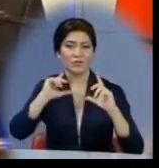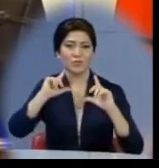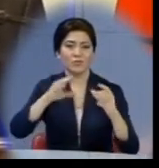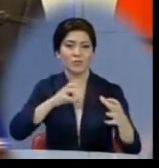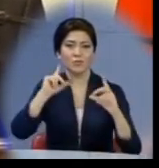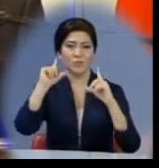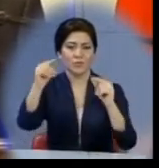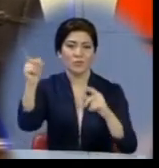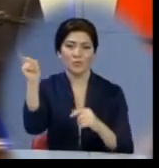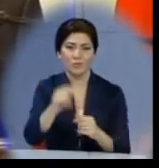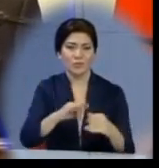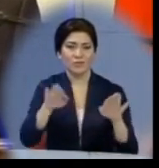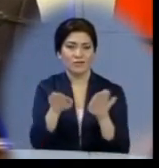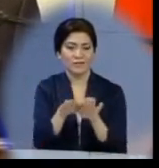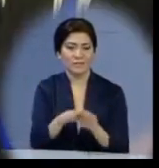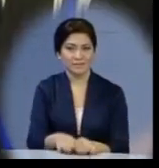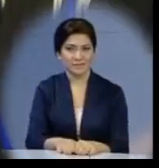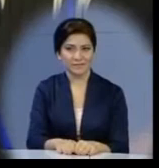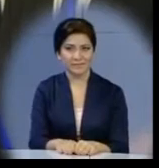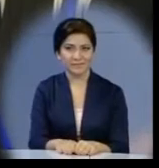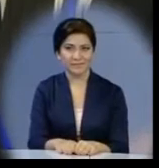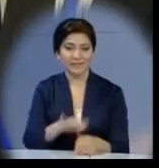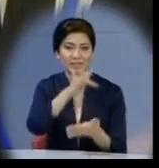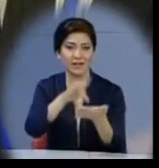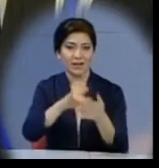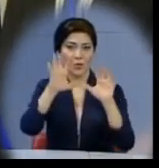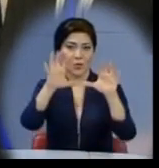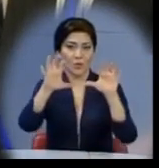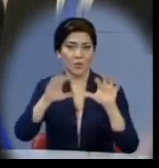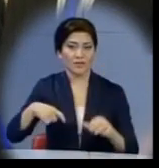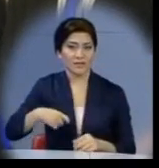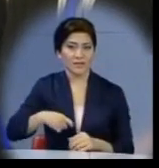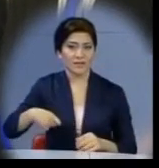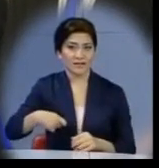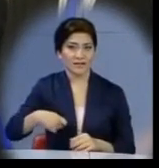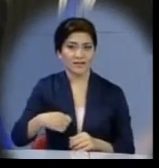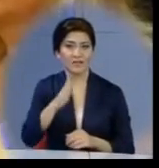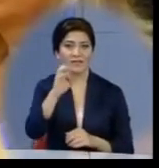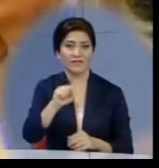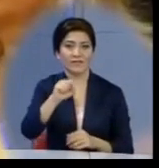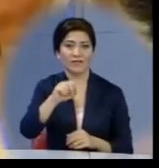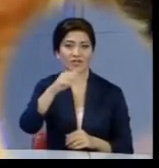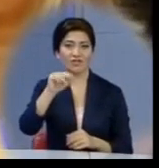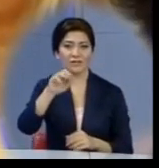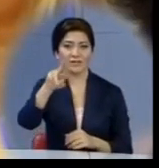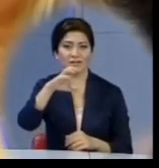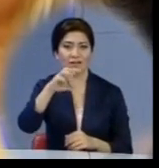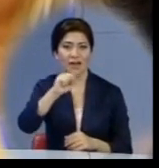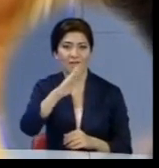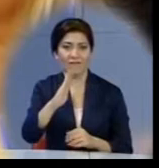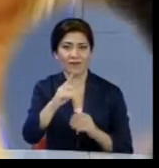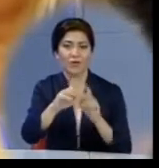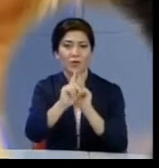պոխանակումը։ Բաղաքի օրենց դիրմարմն եղեկավար վեջսլավ Մակարովի ուղերս նընթերցեց իր խորորդական